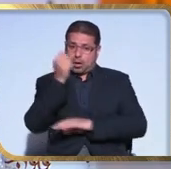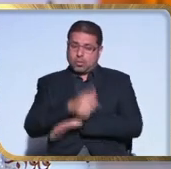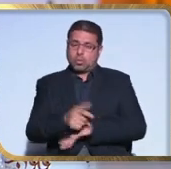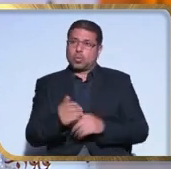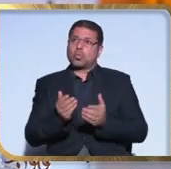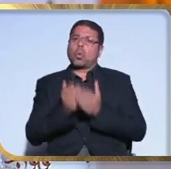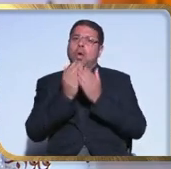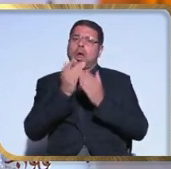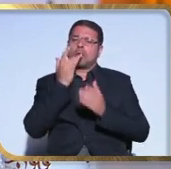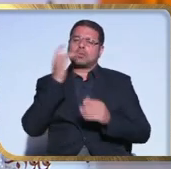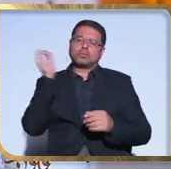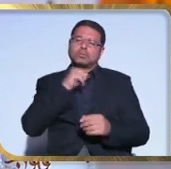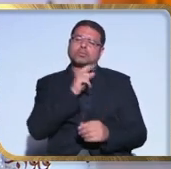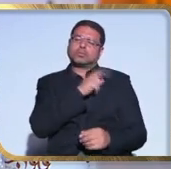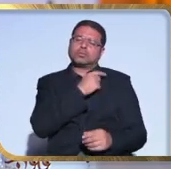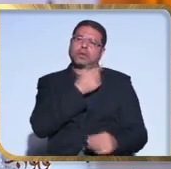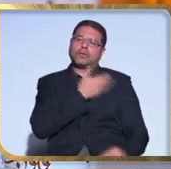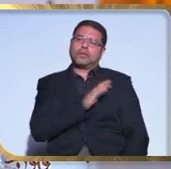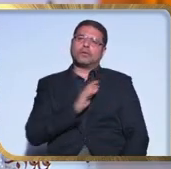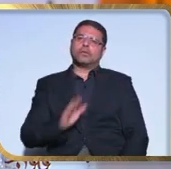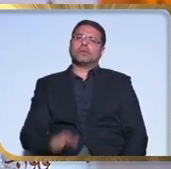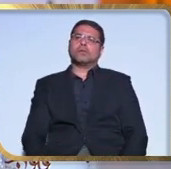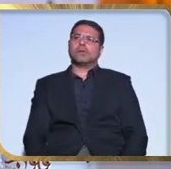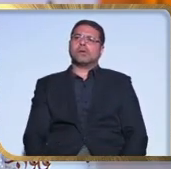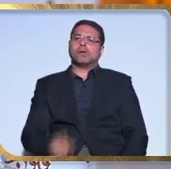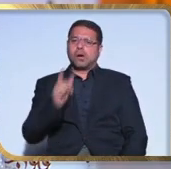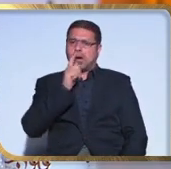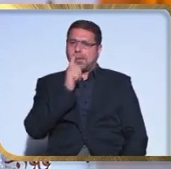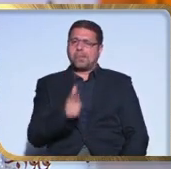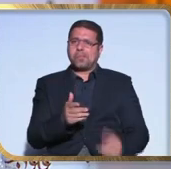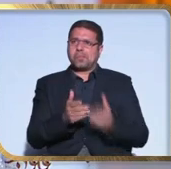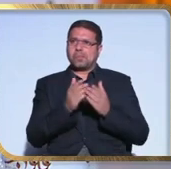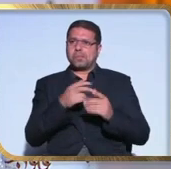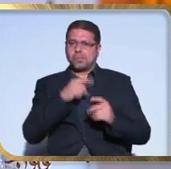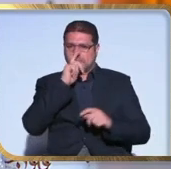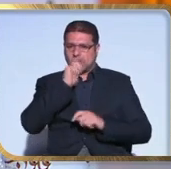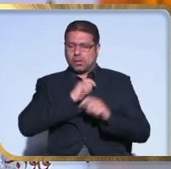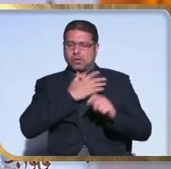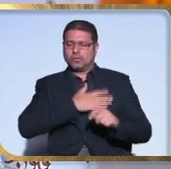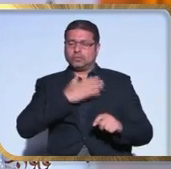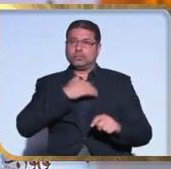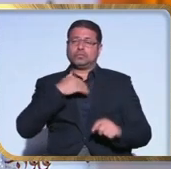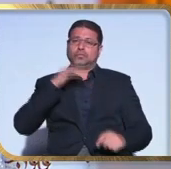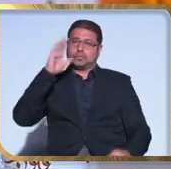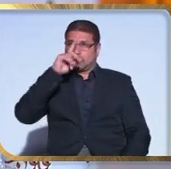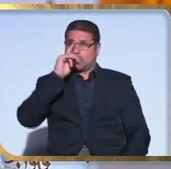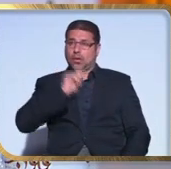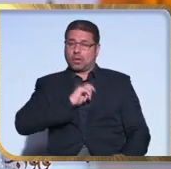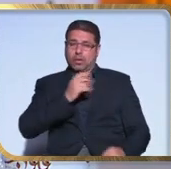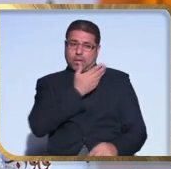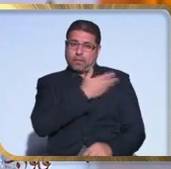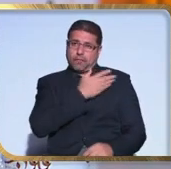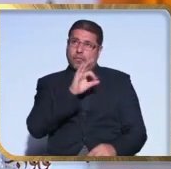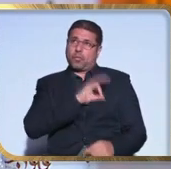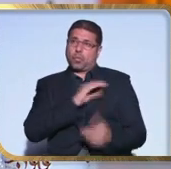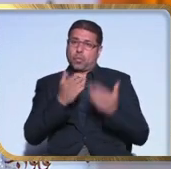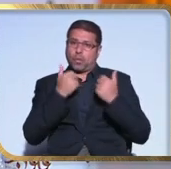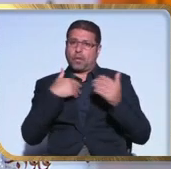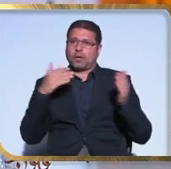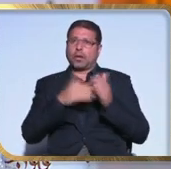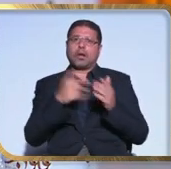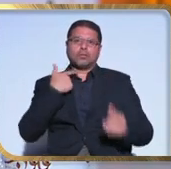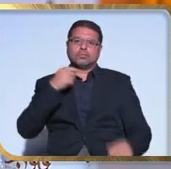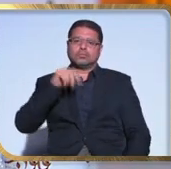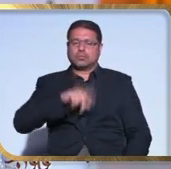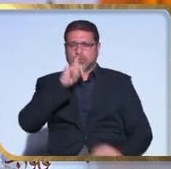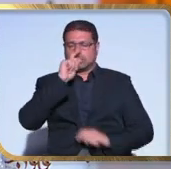الدعاء التوبه والاستغفار قال ربنا ظلمنا انفسنا وان لم تغفر لنا وترحمنا لنكونن من